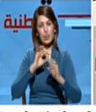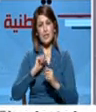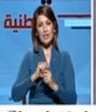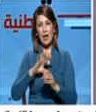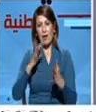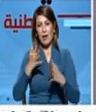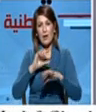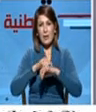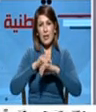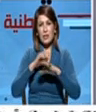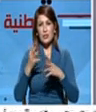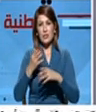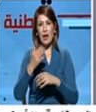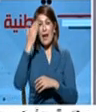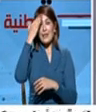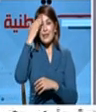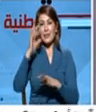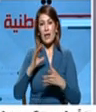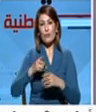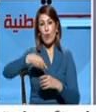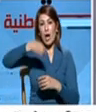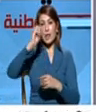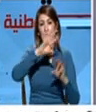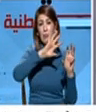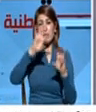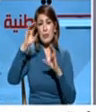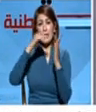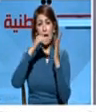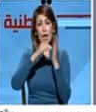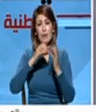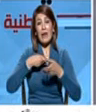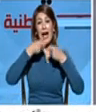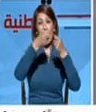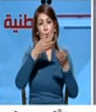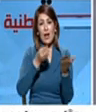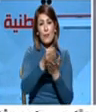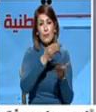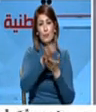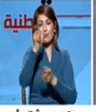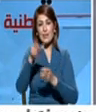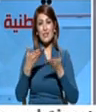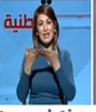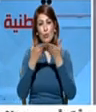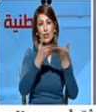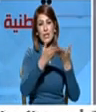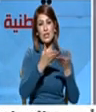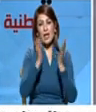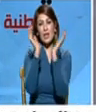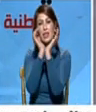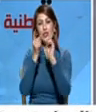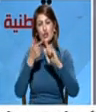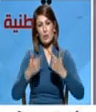ما اذا كان نحكي وعلى ثمانين الف حوالي ولا اكثر من ثمانين الف حوالي بالنسبه للمساعدات الاجتماعيه ثم اكثر من